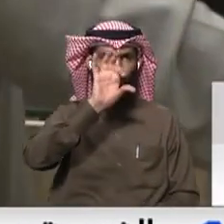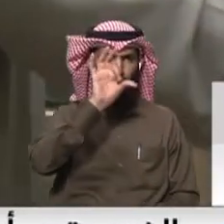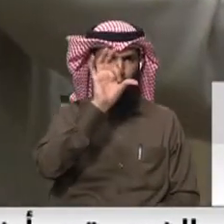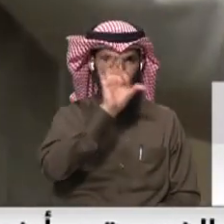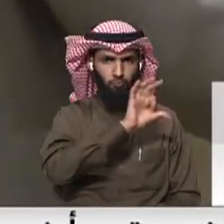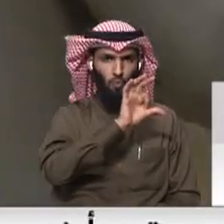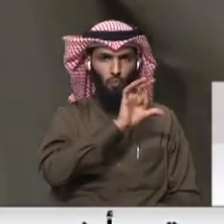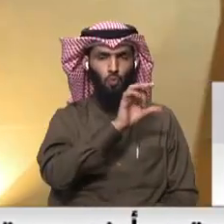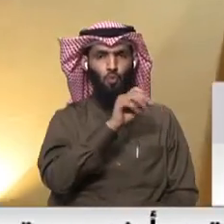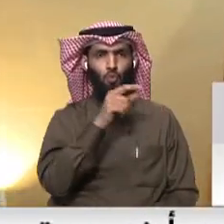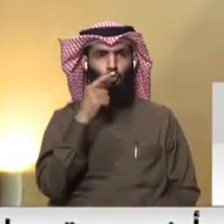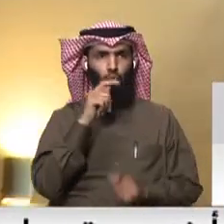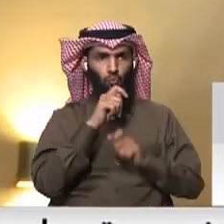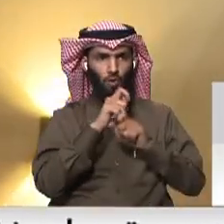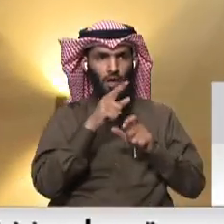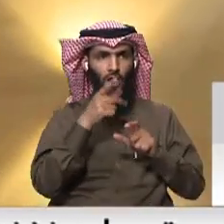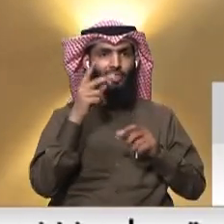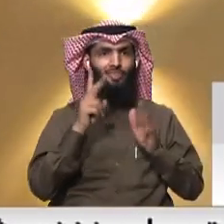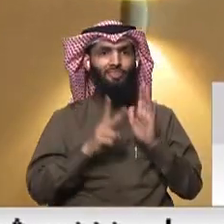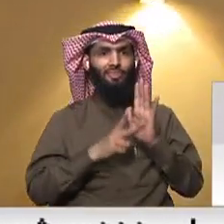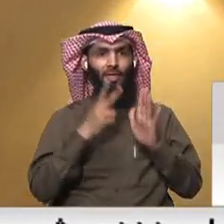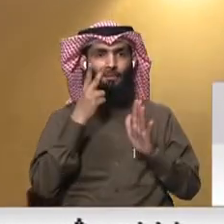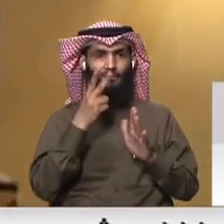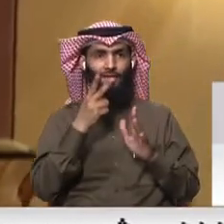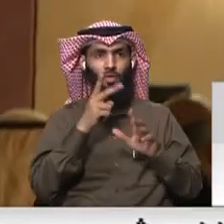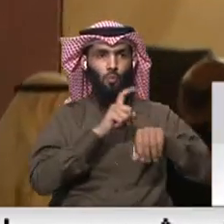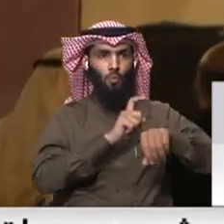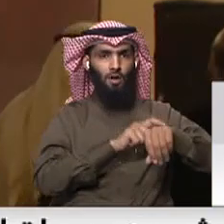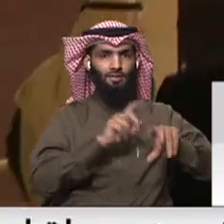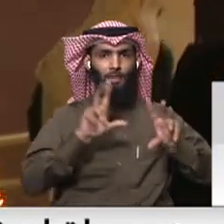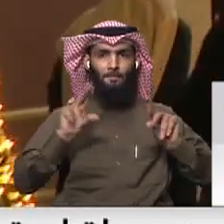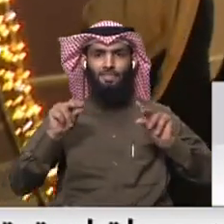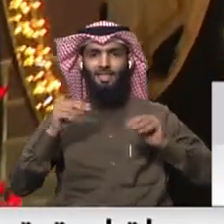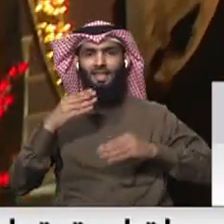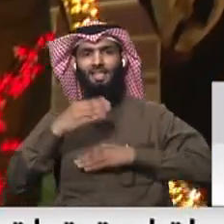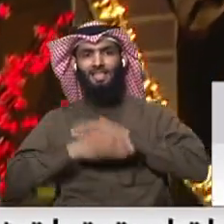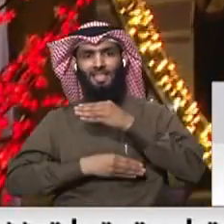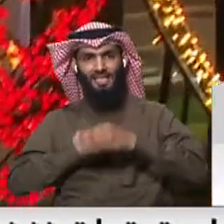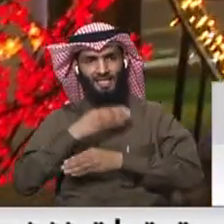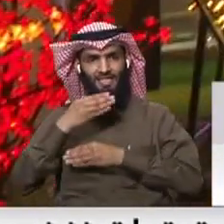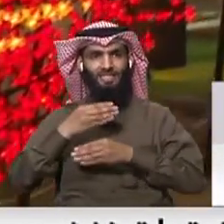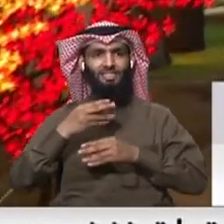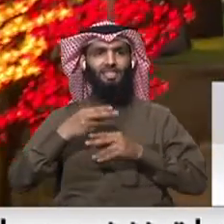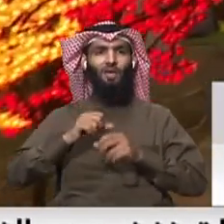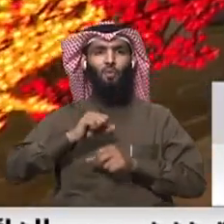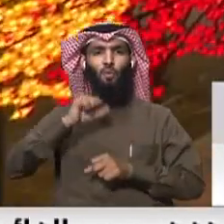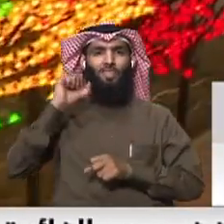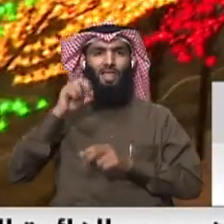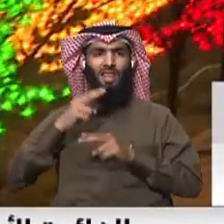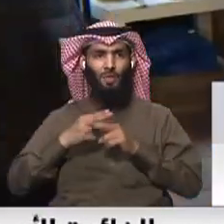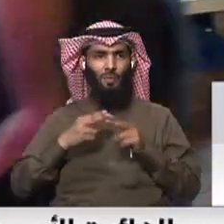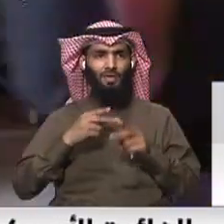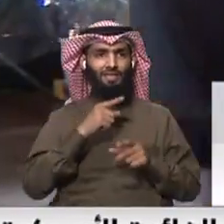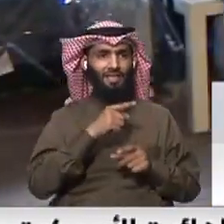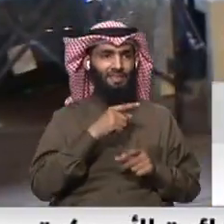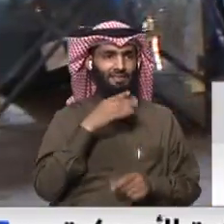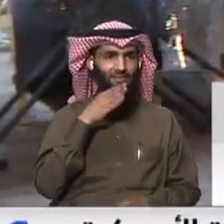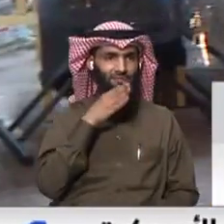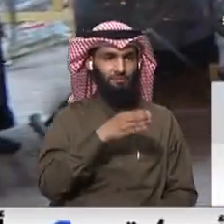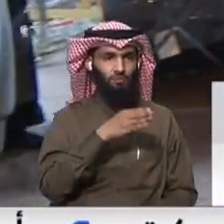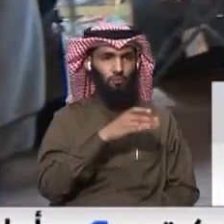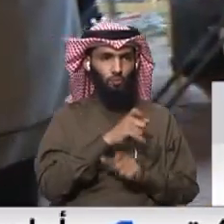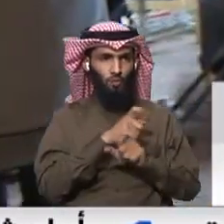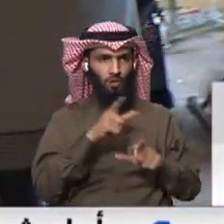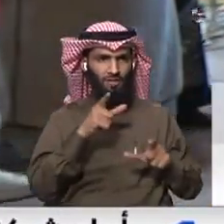الذي يتزامن مع احتفالات دولة الكويت بأعيادها الوطنية تحت شعار عيد وطن، والذي ينظم